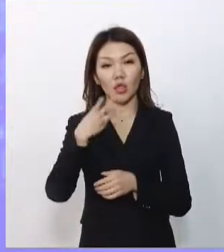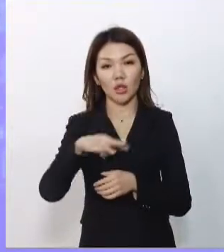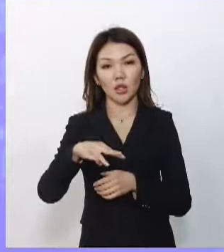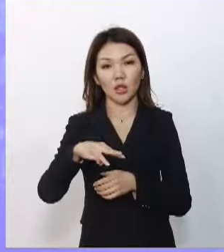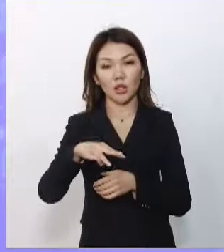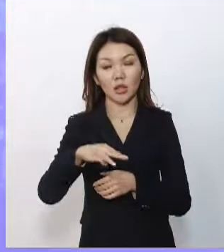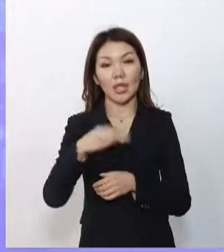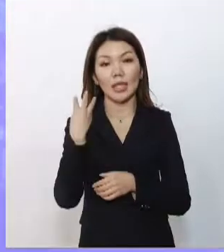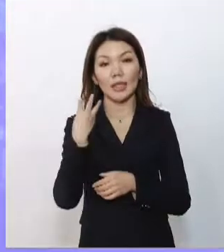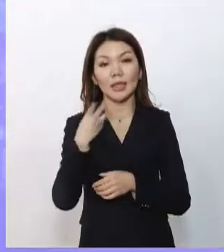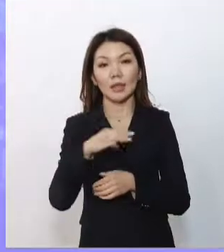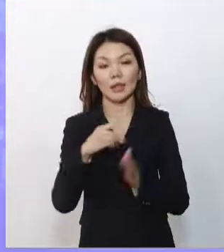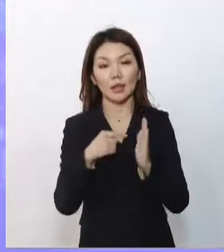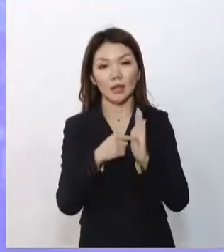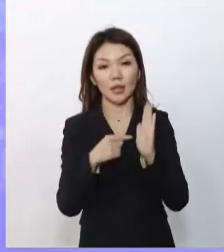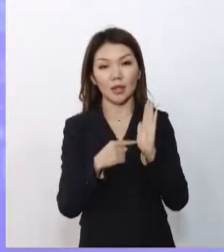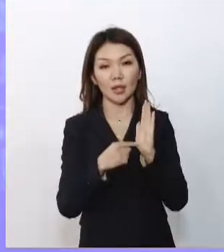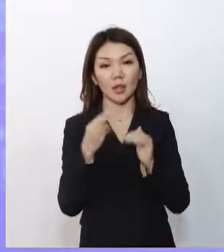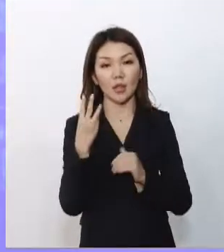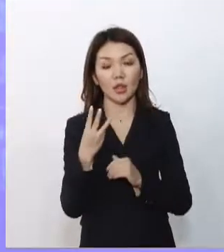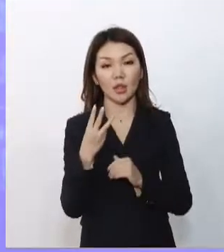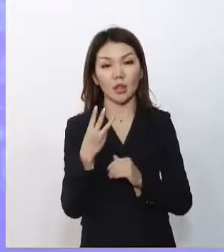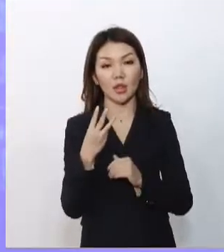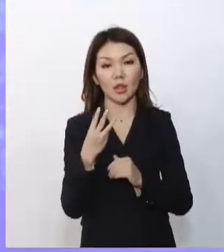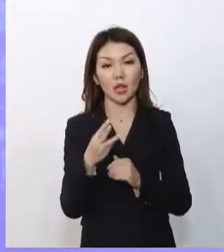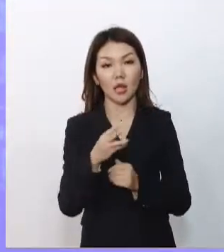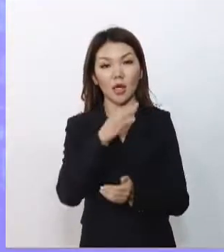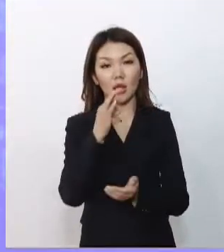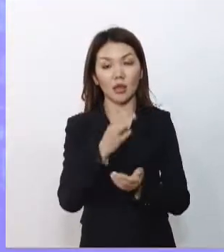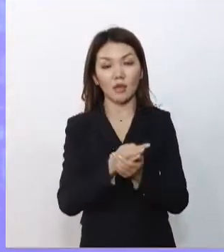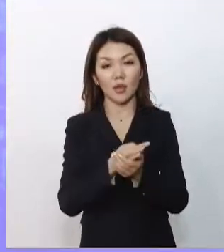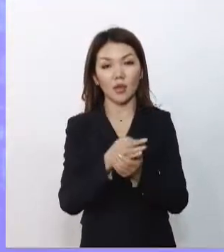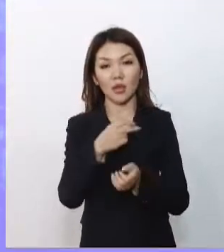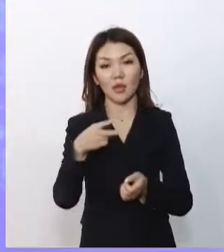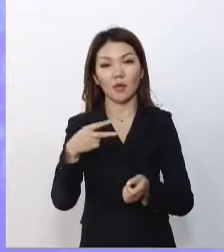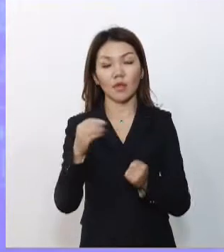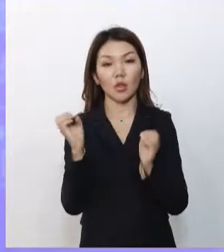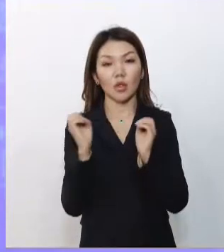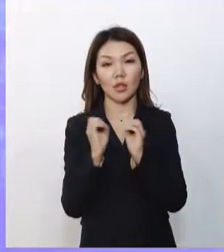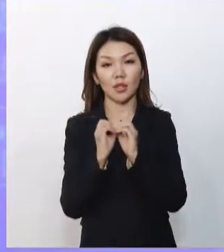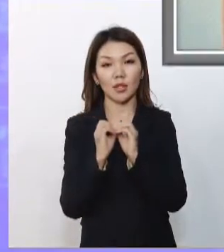30. 30 разделим на 3. Получили